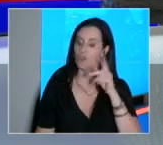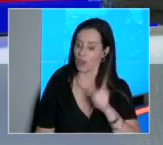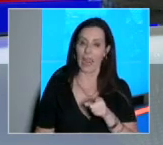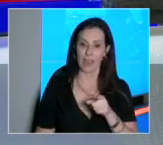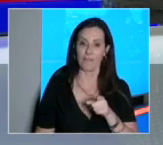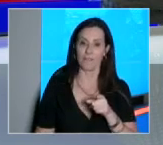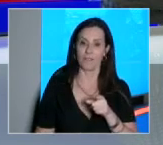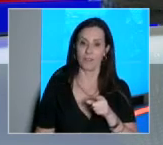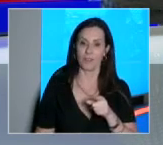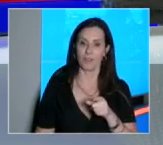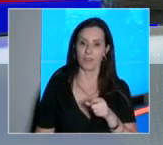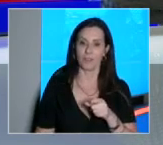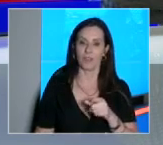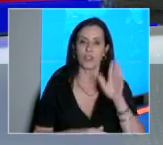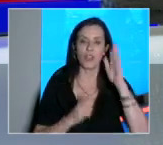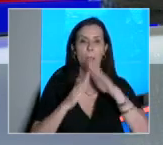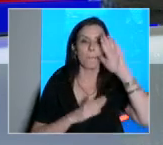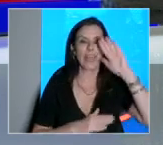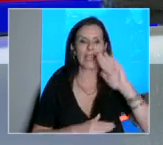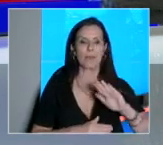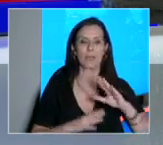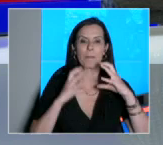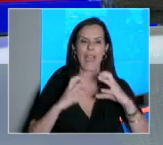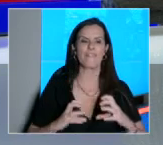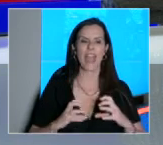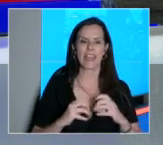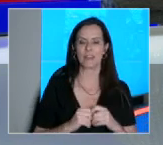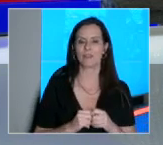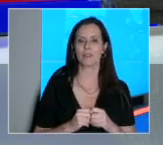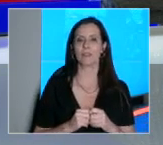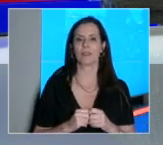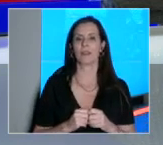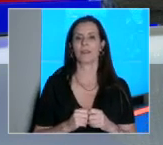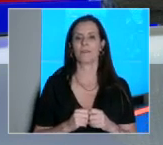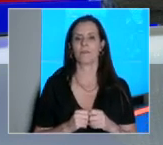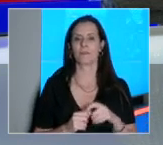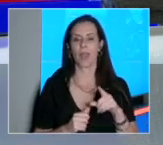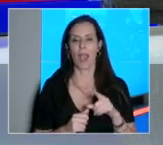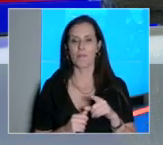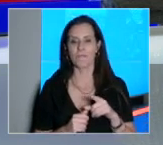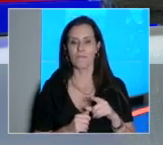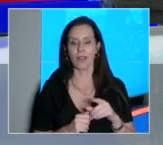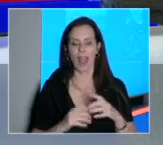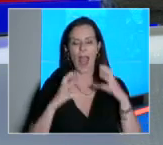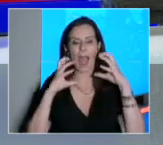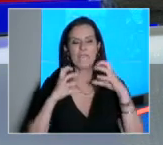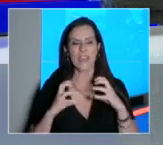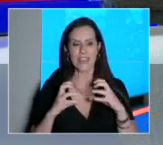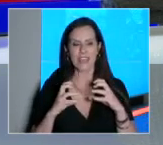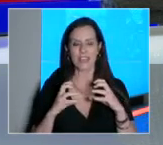שהתגלגל לאיסטרבלוף של ציפוי בתים שעשויים ממשהו אחר, אבל הפטינה שהאבן מקבלת,